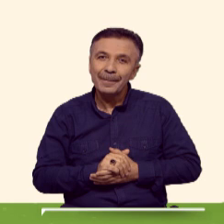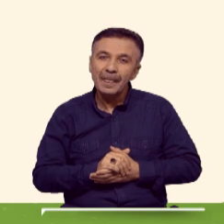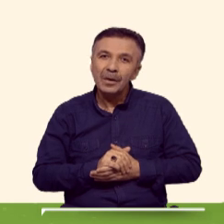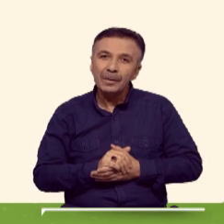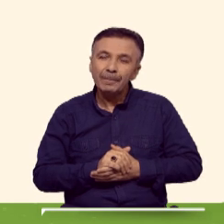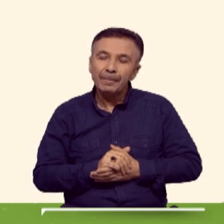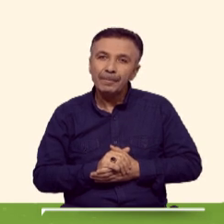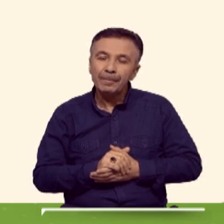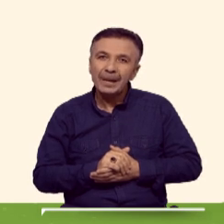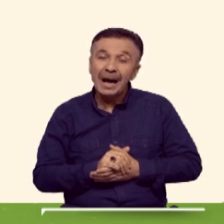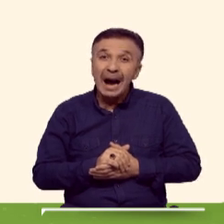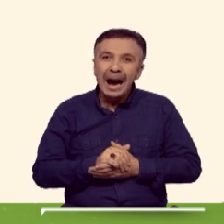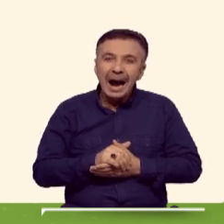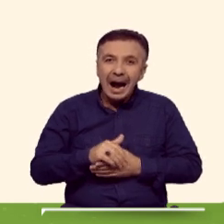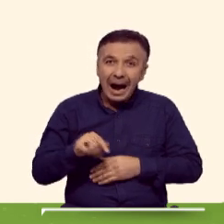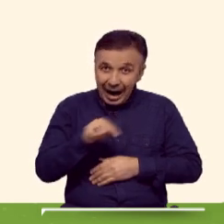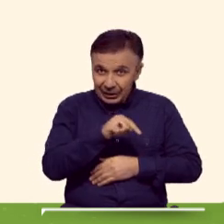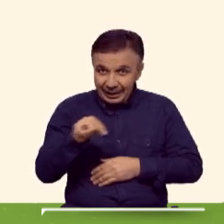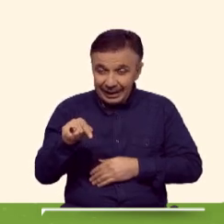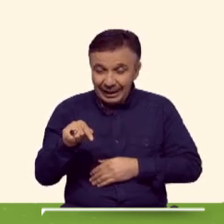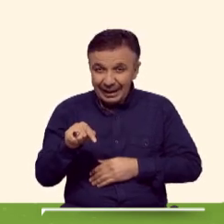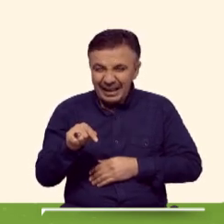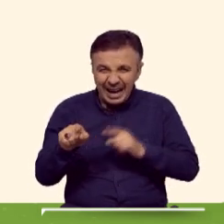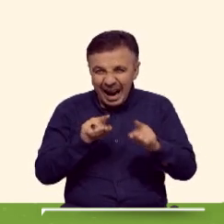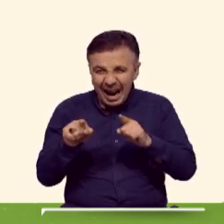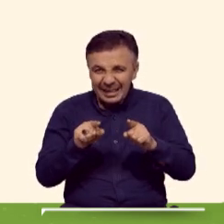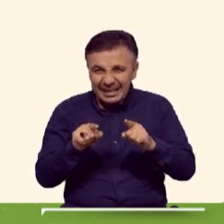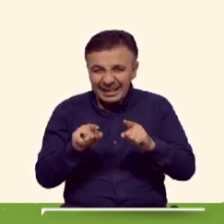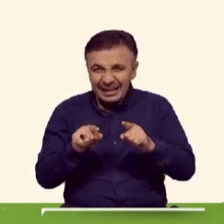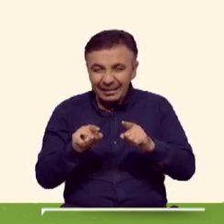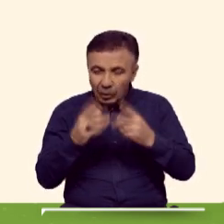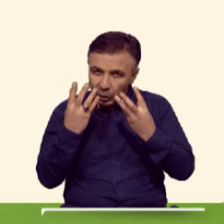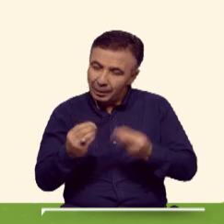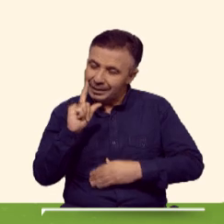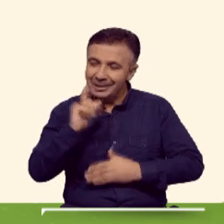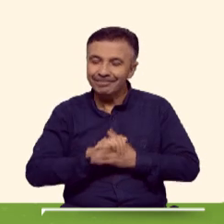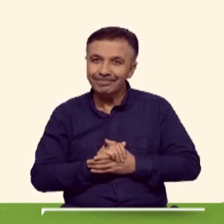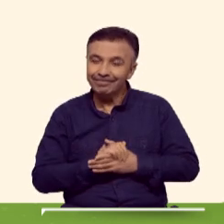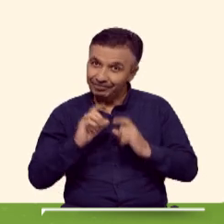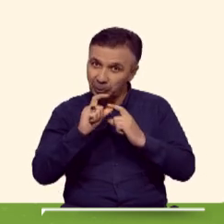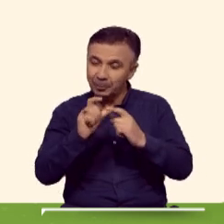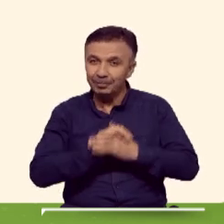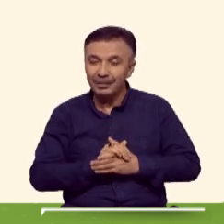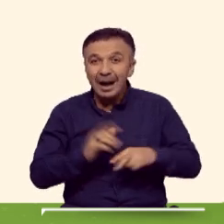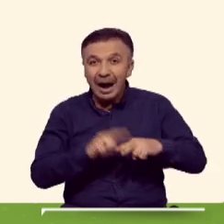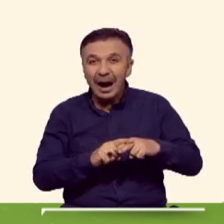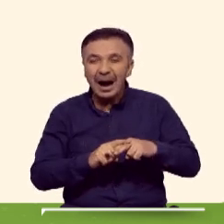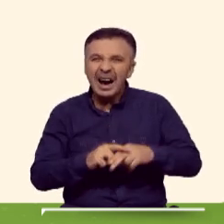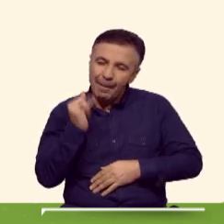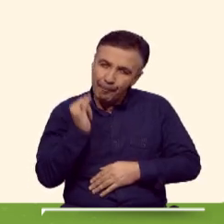İfadesindeki boşluğa aşağıdakilerden hangisi getirilmelidir? A.